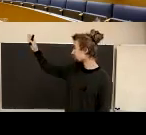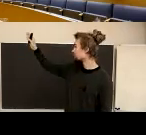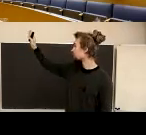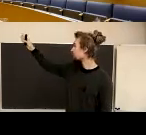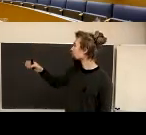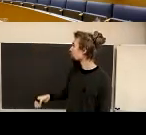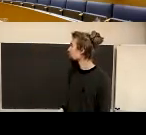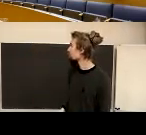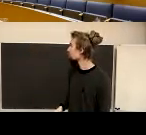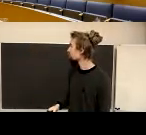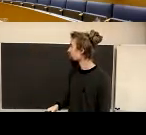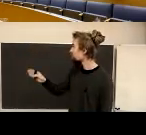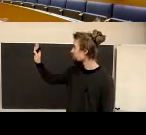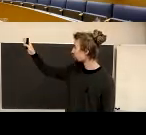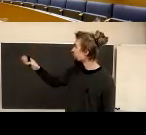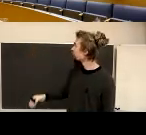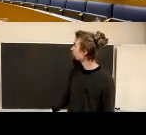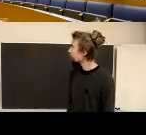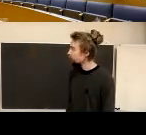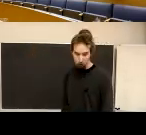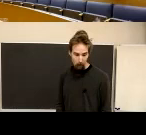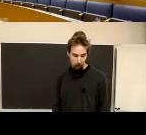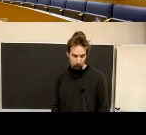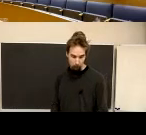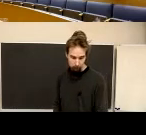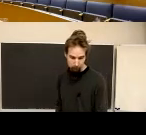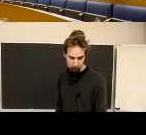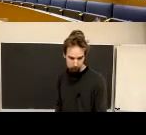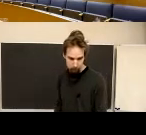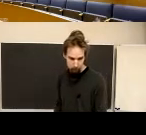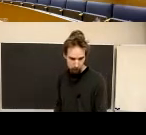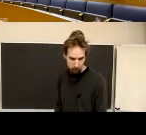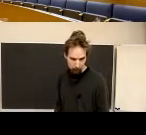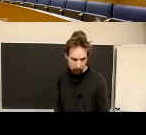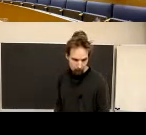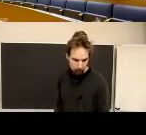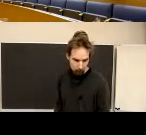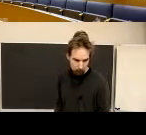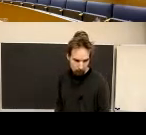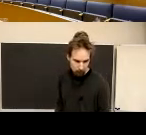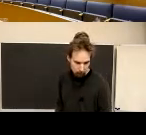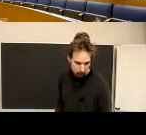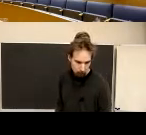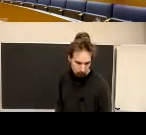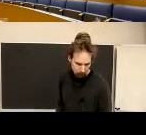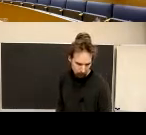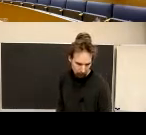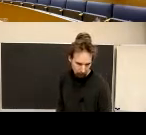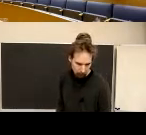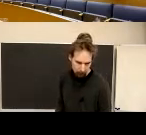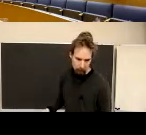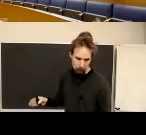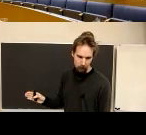menisi kans tuonne niin kuin kosmosentrisiin tiloihin ja niiden niin kuin päätyyn. Ja joo, vielä